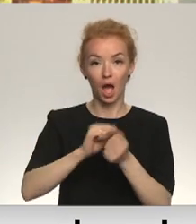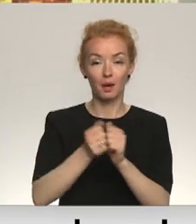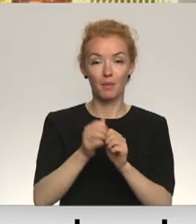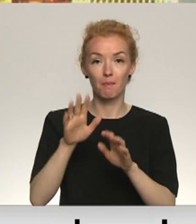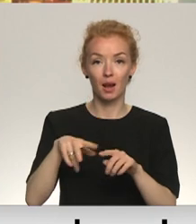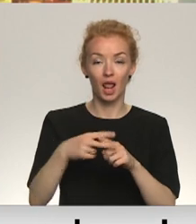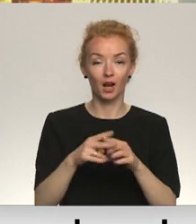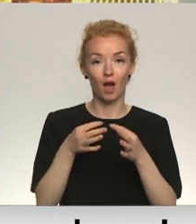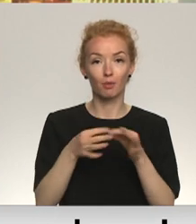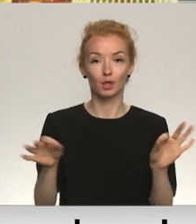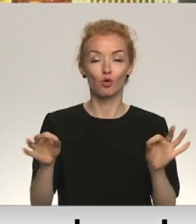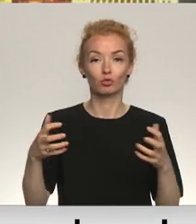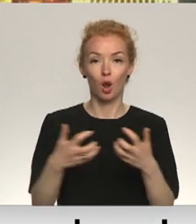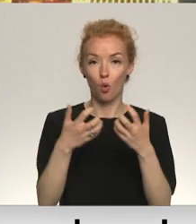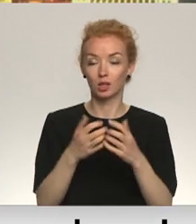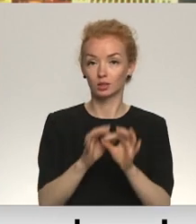Jelgavas atbrīvošanas kauju sākumu